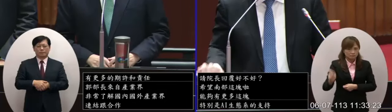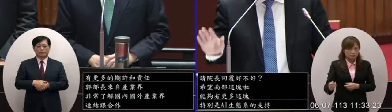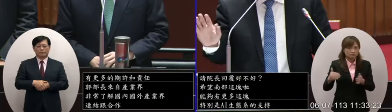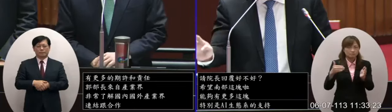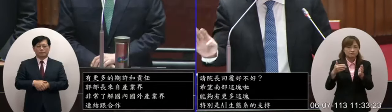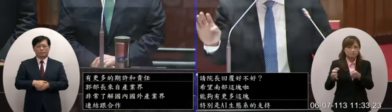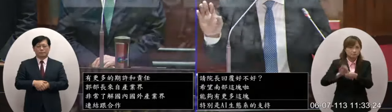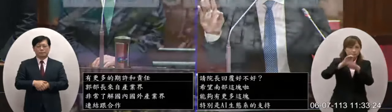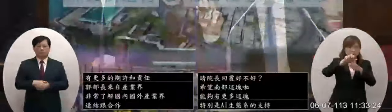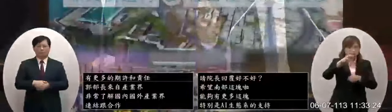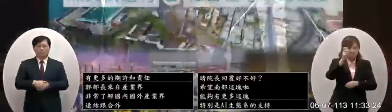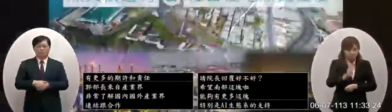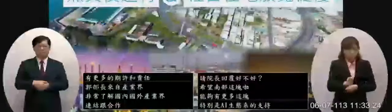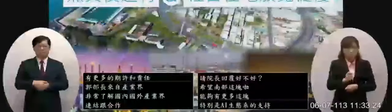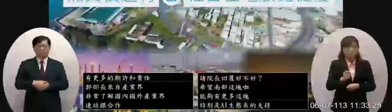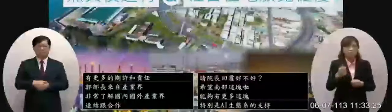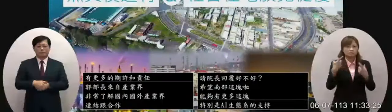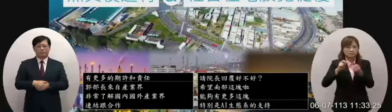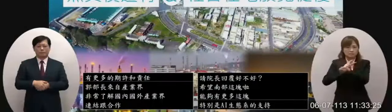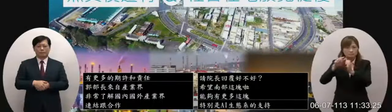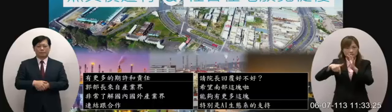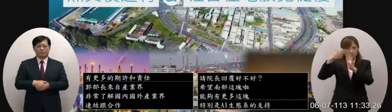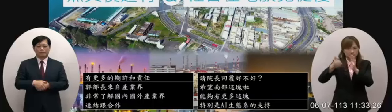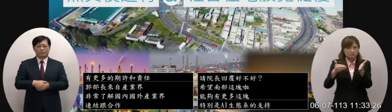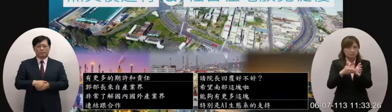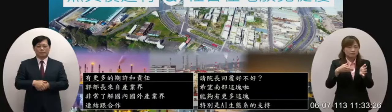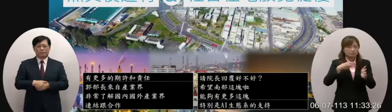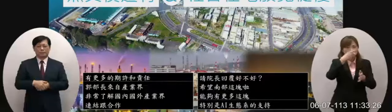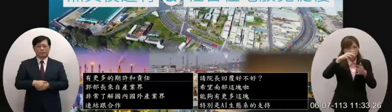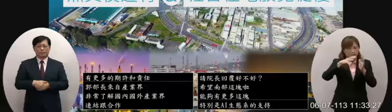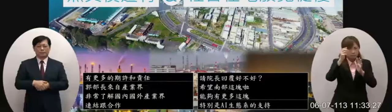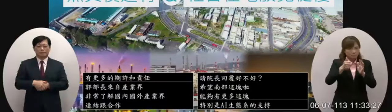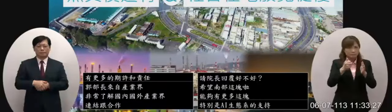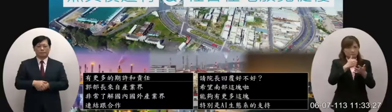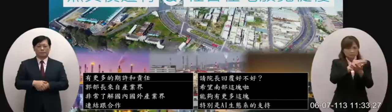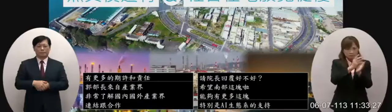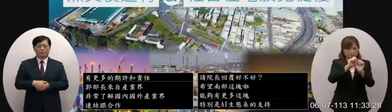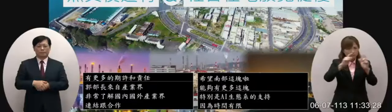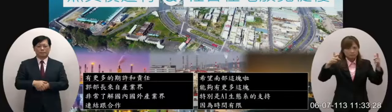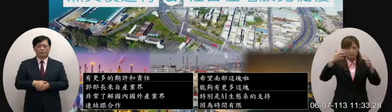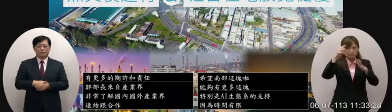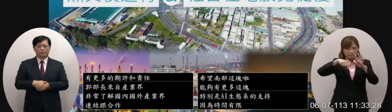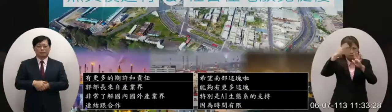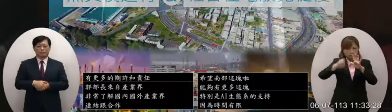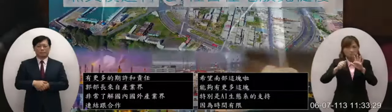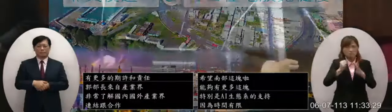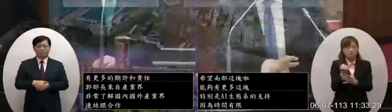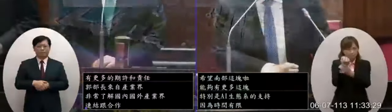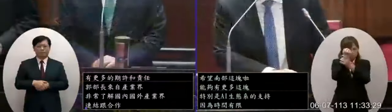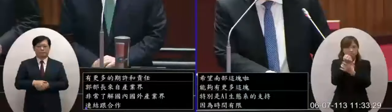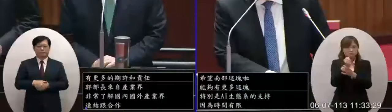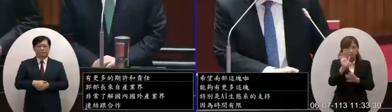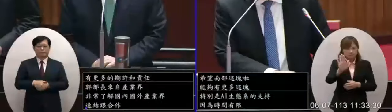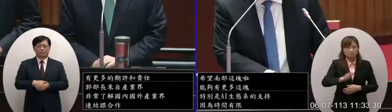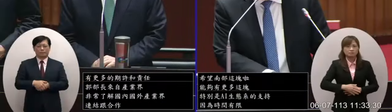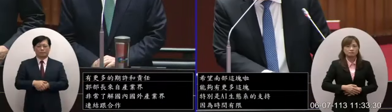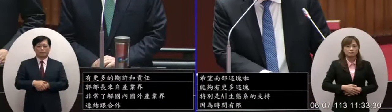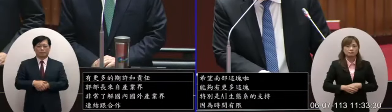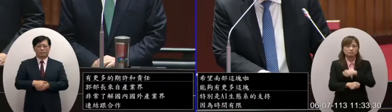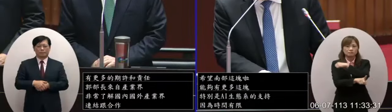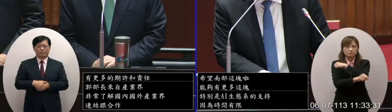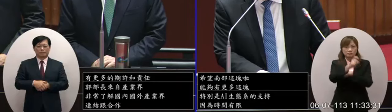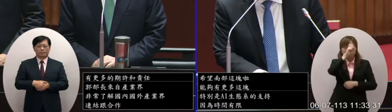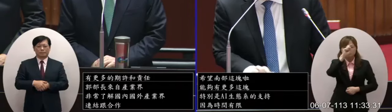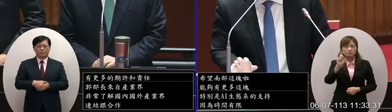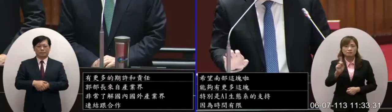来做前村，从林权院长到赖清德院长到孙南院长都大力的支持。那现在是到了最后阶段，他们期待是无负